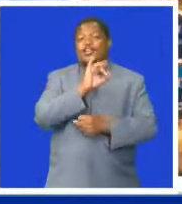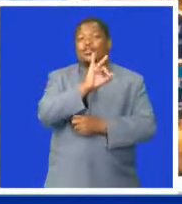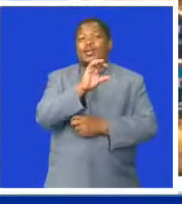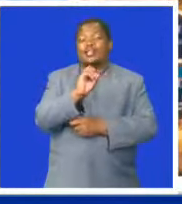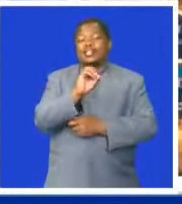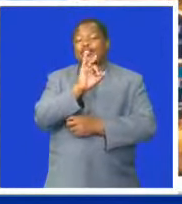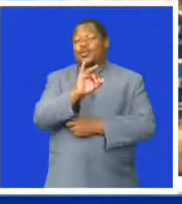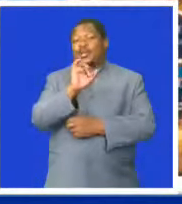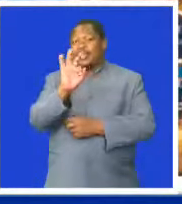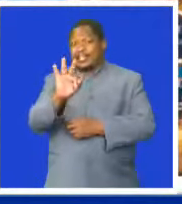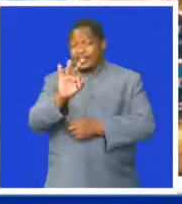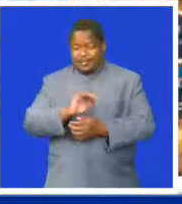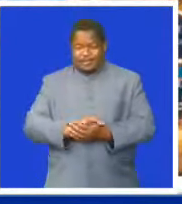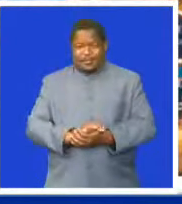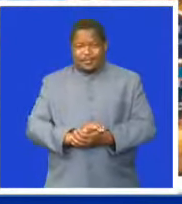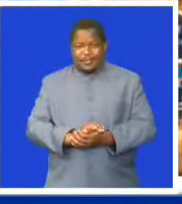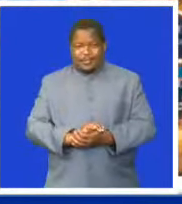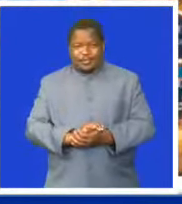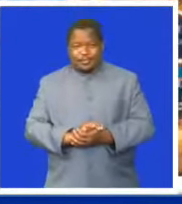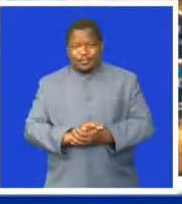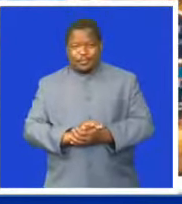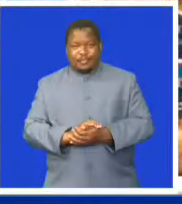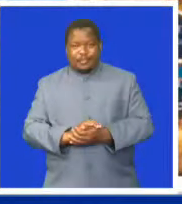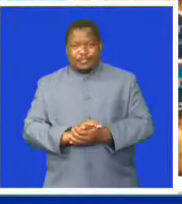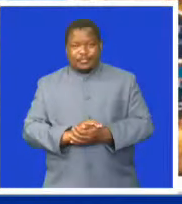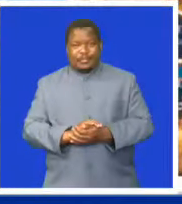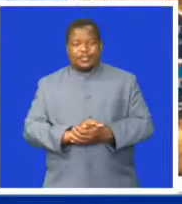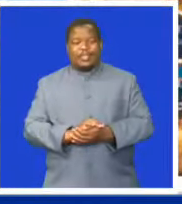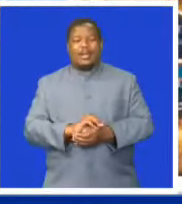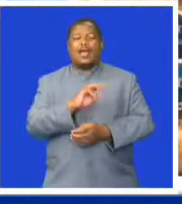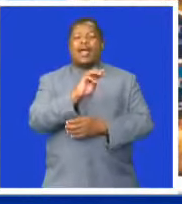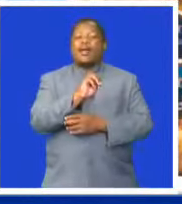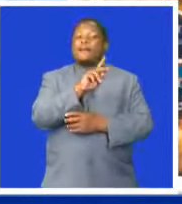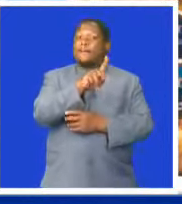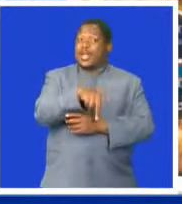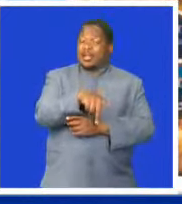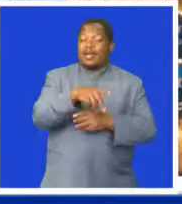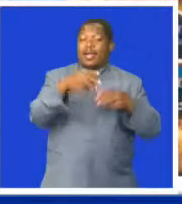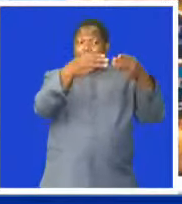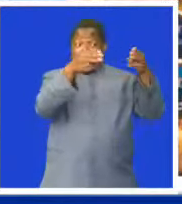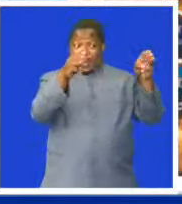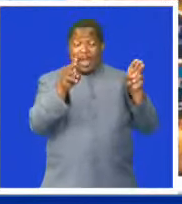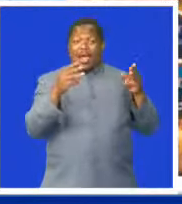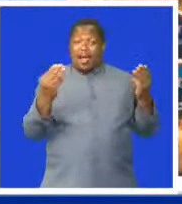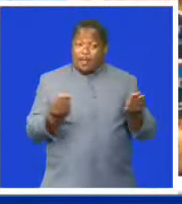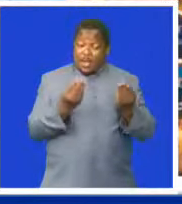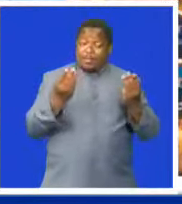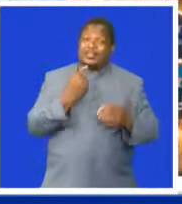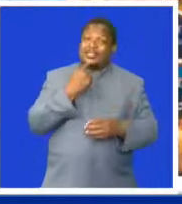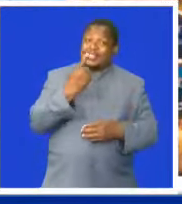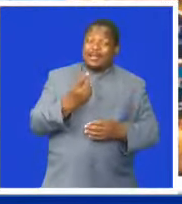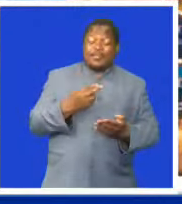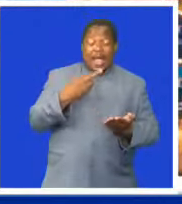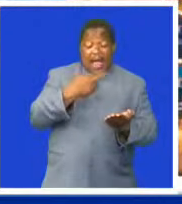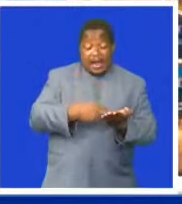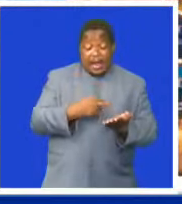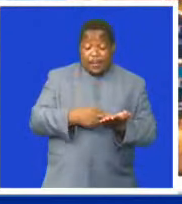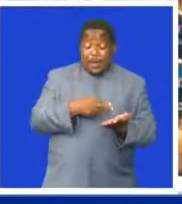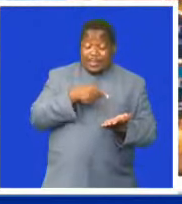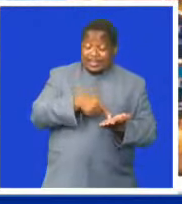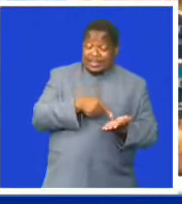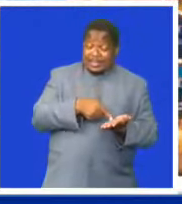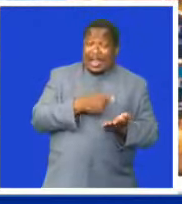athi kunesizingo sekuthi umbiko wePhalamende weluphenyo lokusebenza kwemisakado yombili yahulumende iEswatini Television Authority